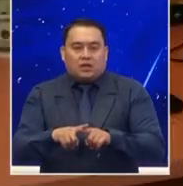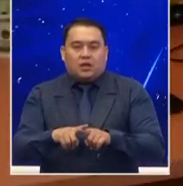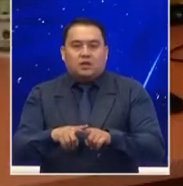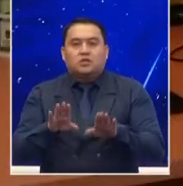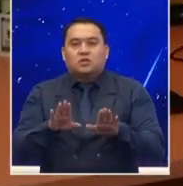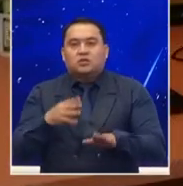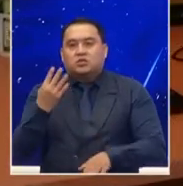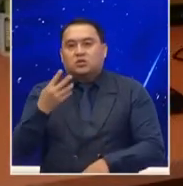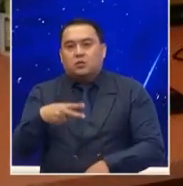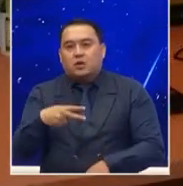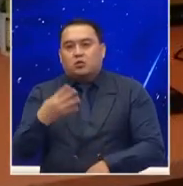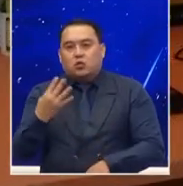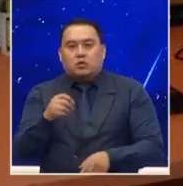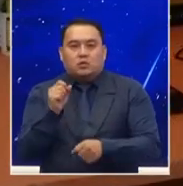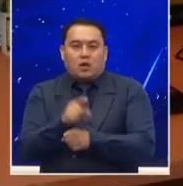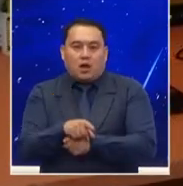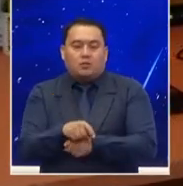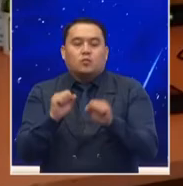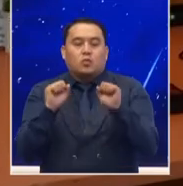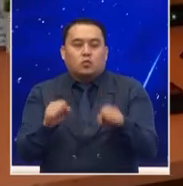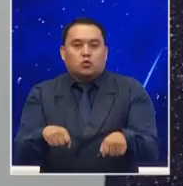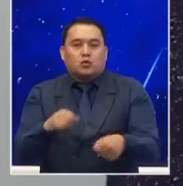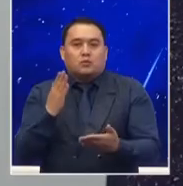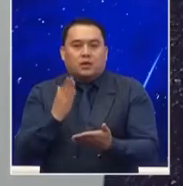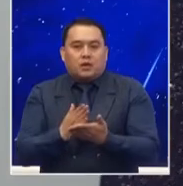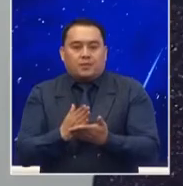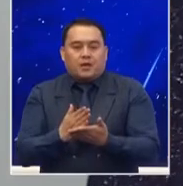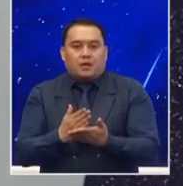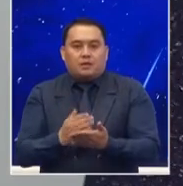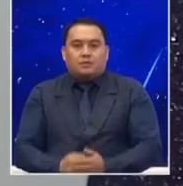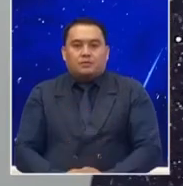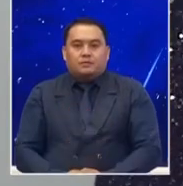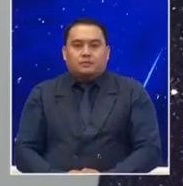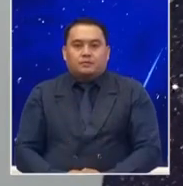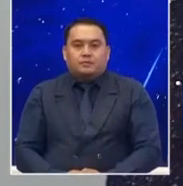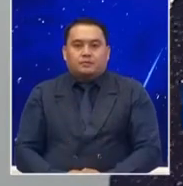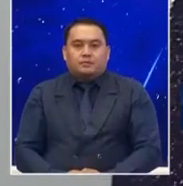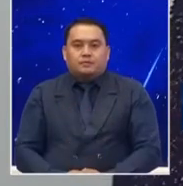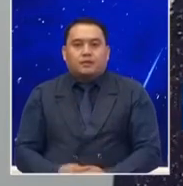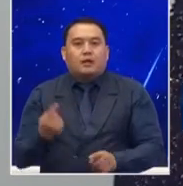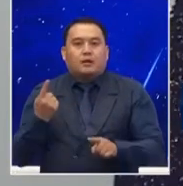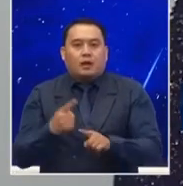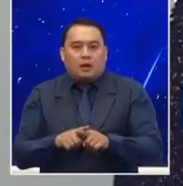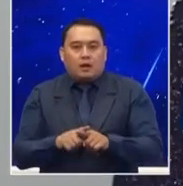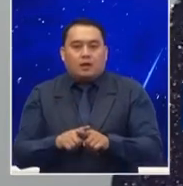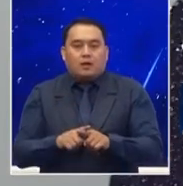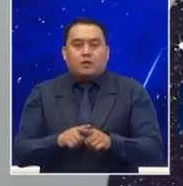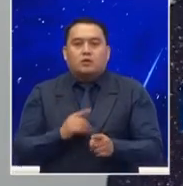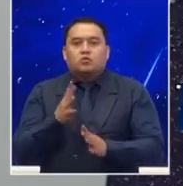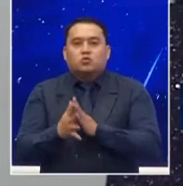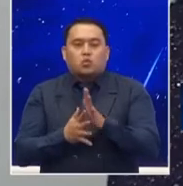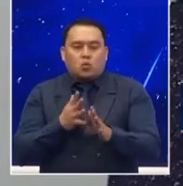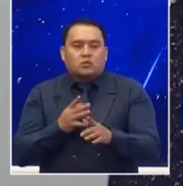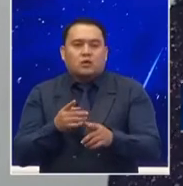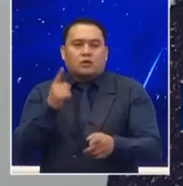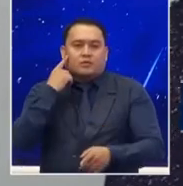тек 24 түріне тапсырыс беруге мүмкіндік болды. Оның ішінде протездік ортопедиялық бұйымдар, техникалық, сурда техникалық,